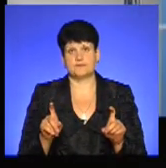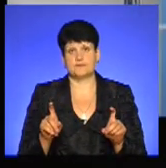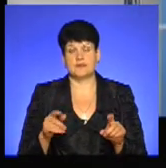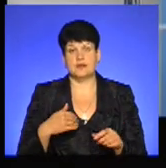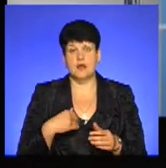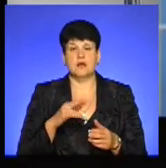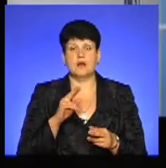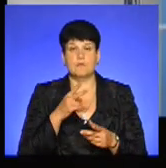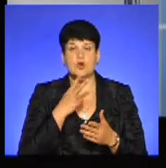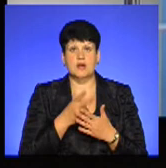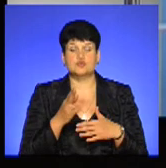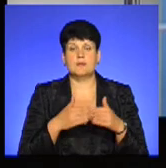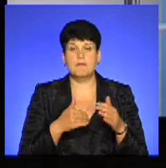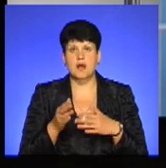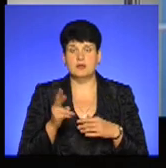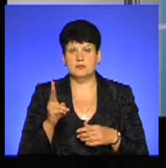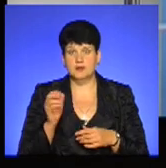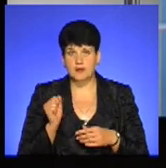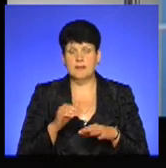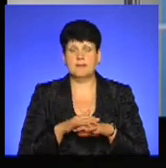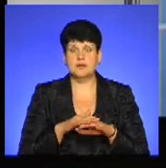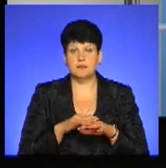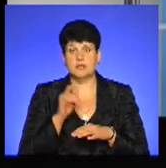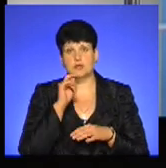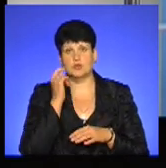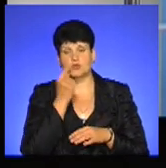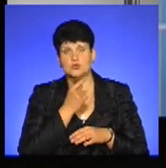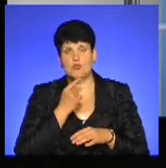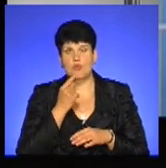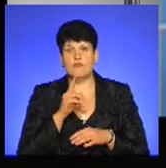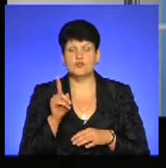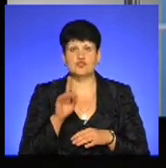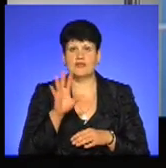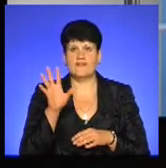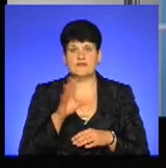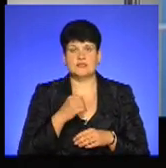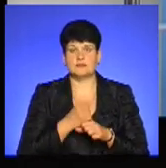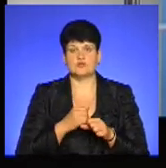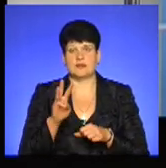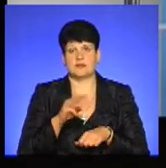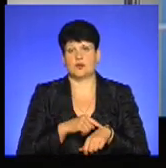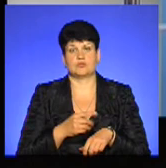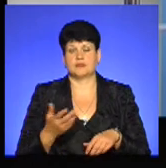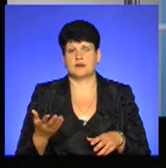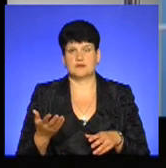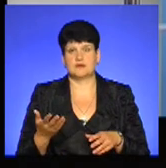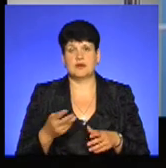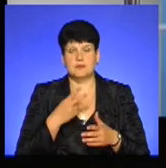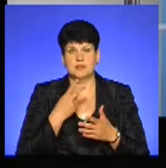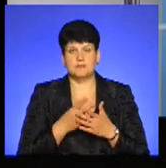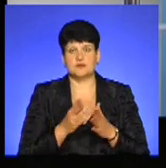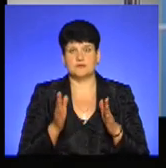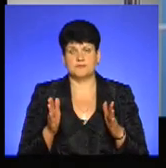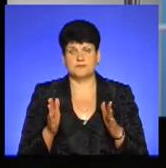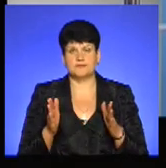показав практика і математики, і української мови, що не всі працювали 3 години, так як передбачено регламентом,